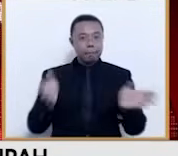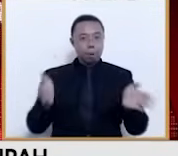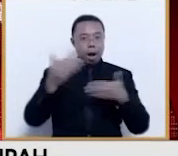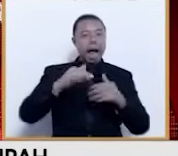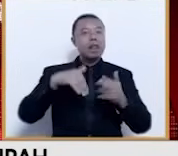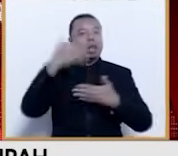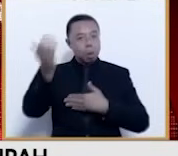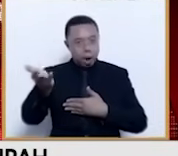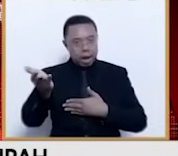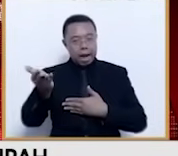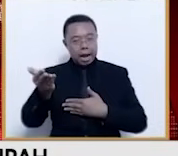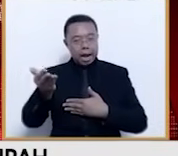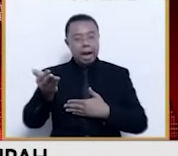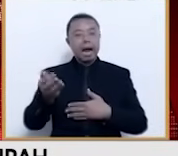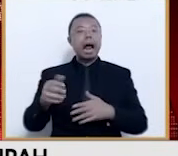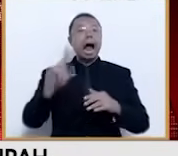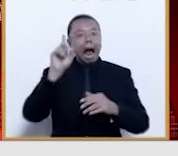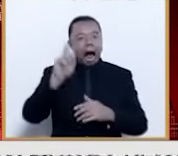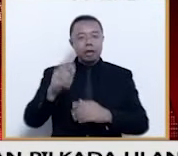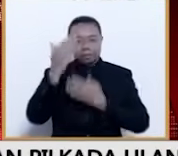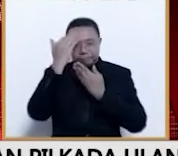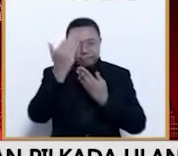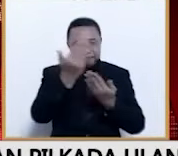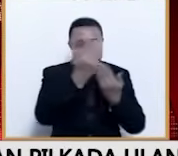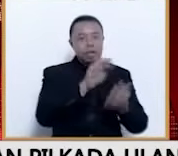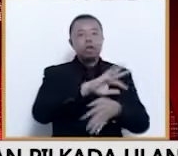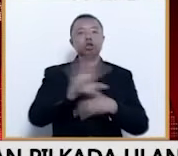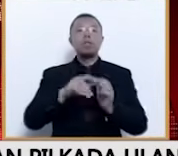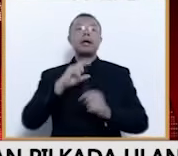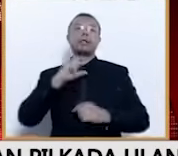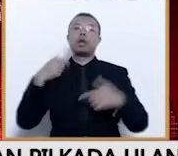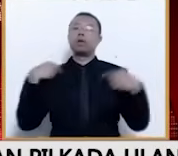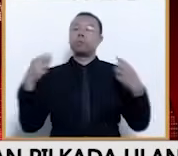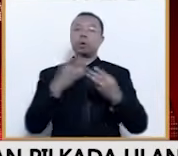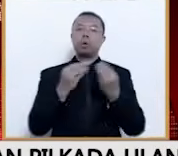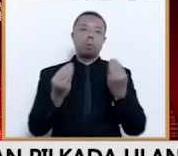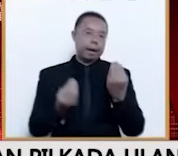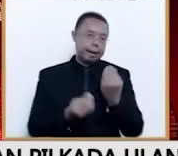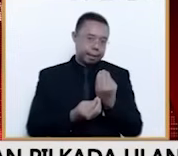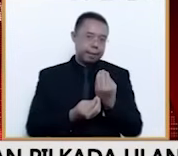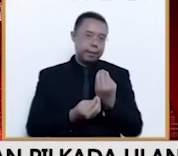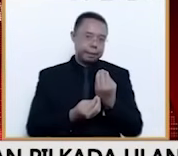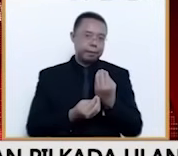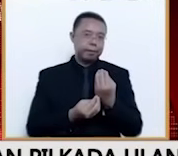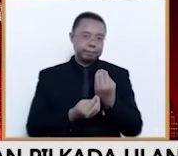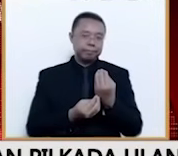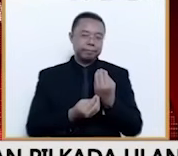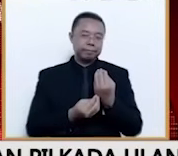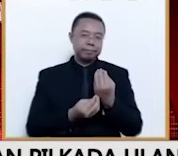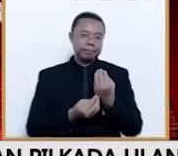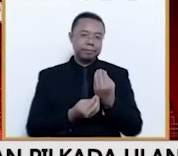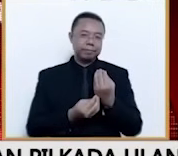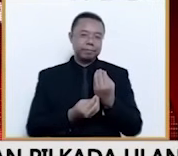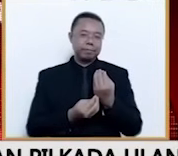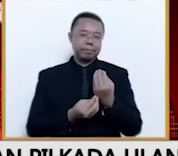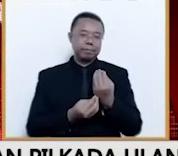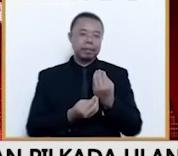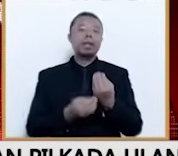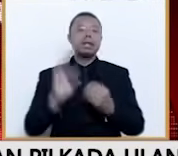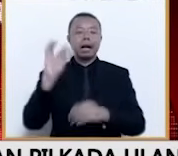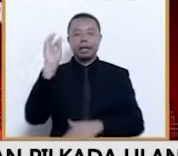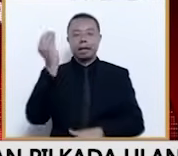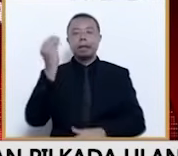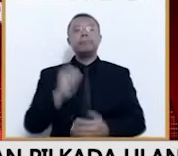ruangan, dan juga harus ditaati oleh para calon gubernur dan juga calon wakil gubernur